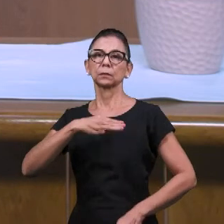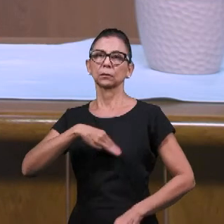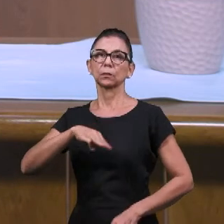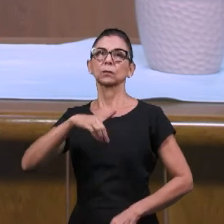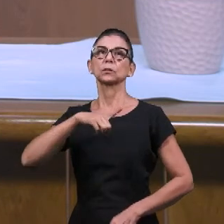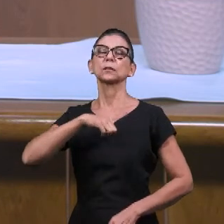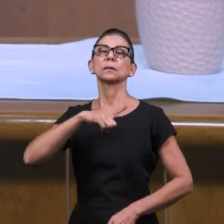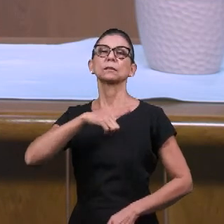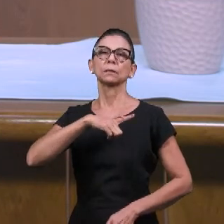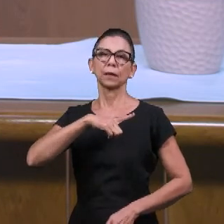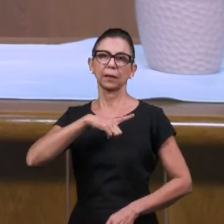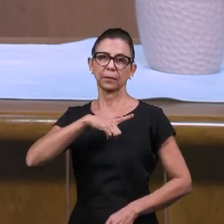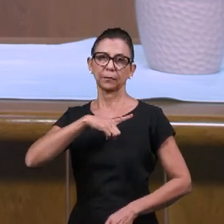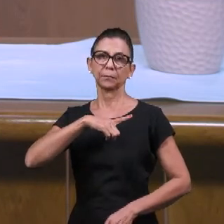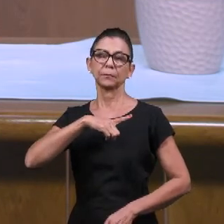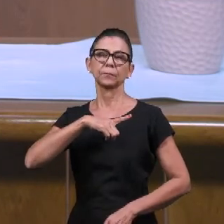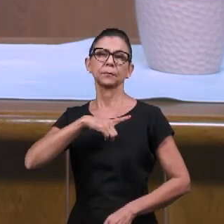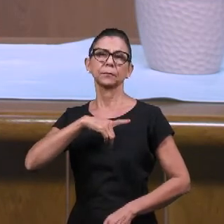но что Иисус,